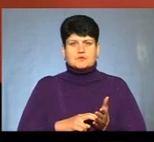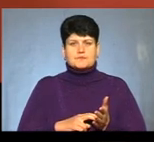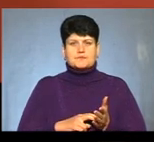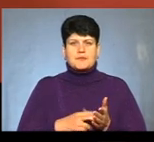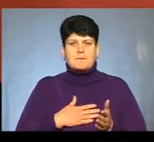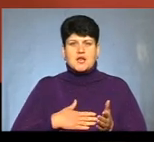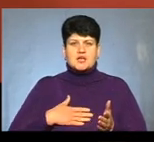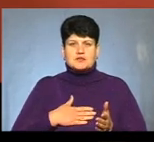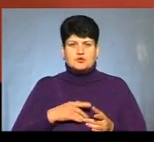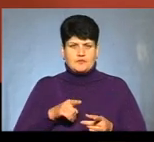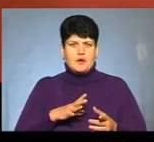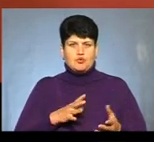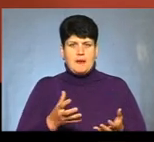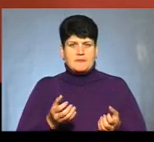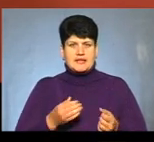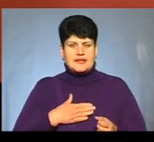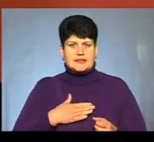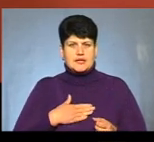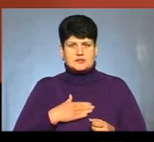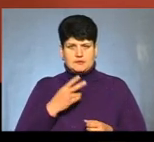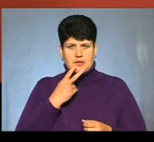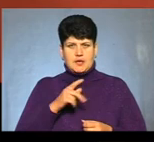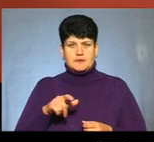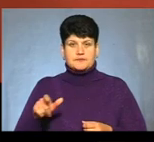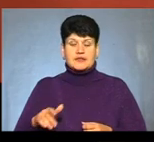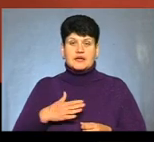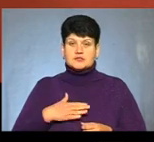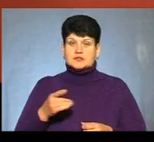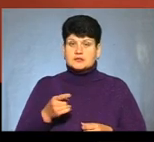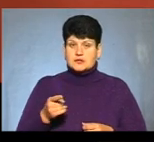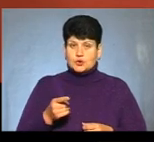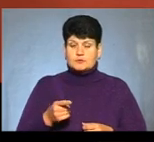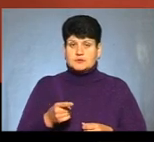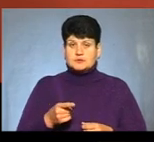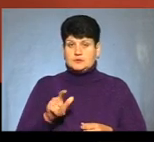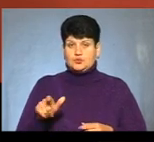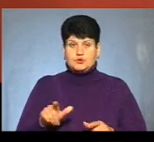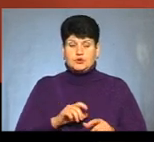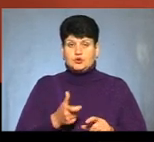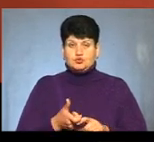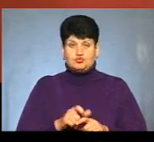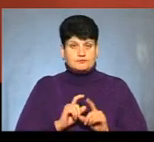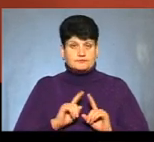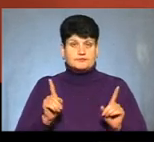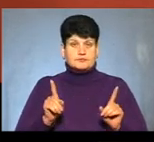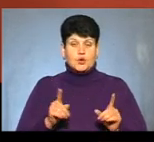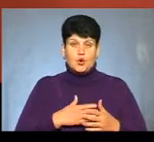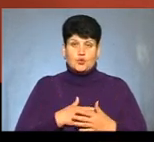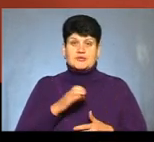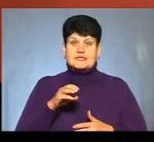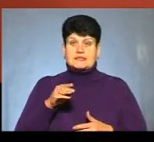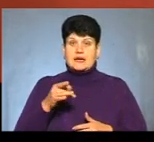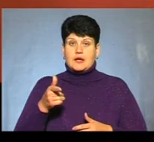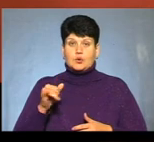боюсь, щоб вона, от переживаю, щоб вона була прийнята нашою публікою. Вона, наша тернопільська публіка дуже специфічна. От любить вона